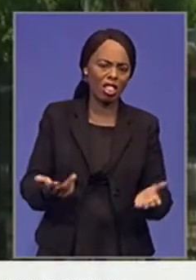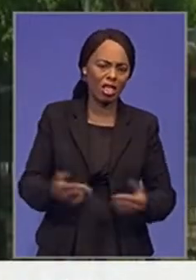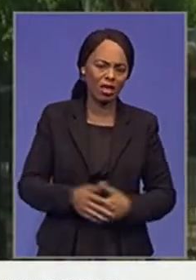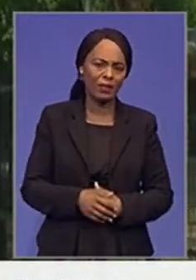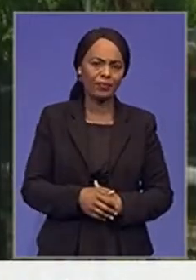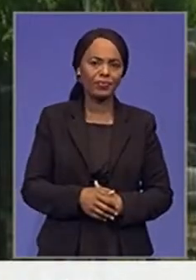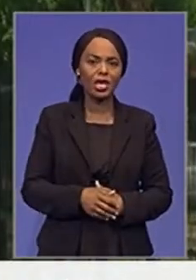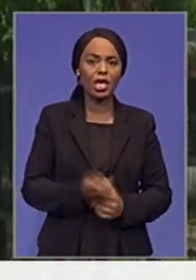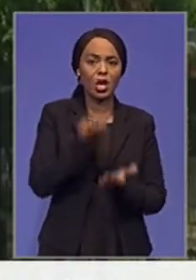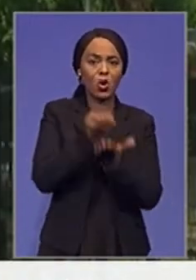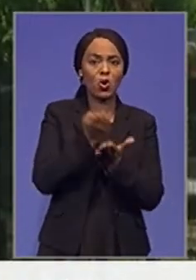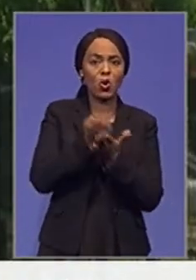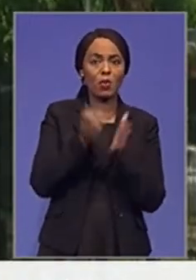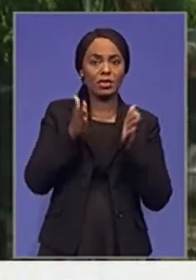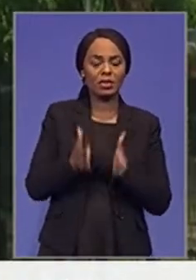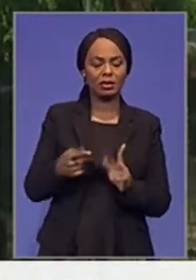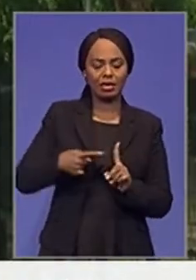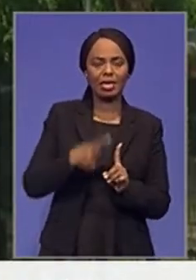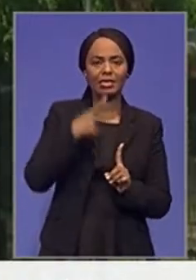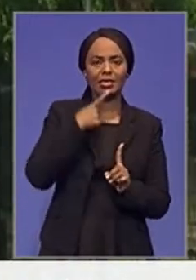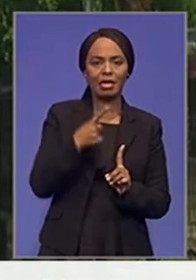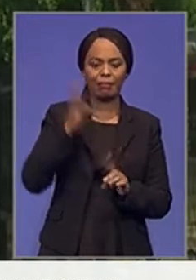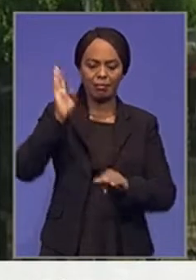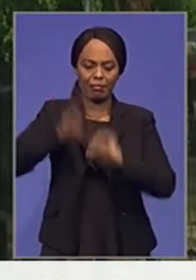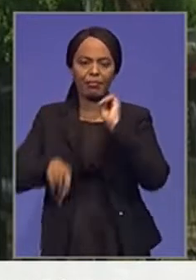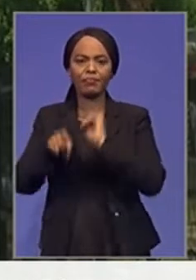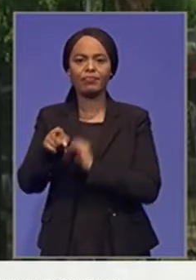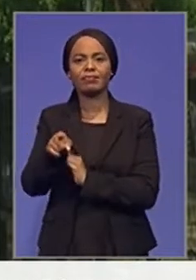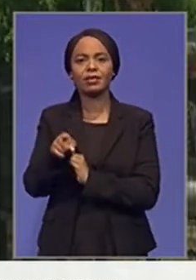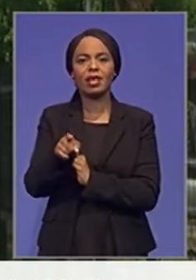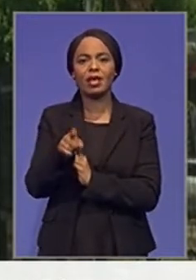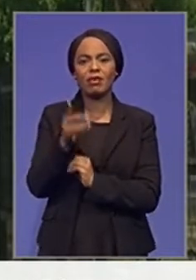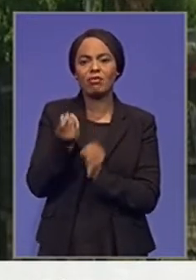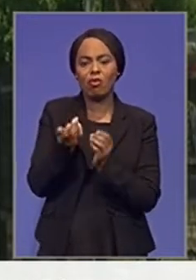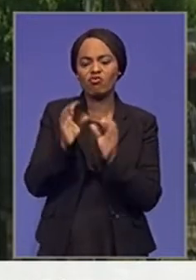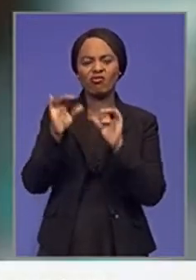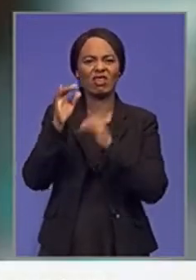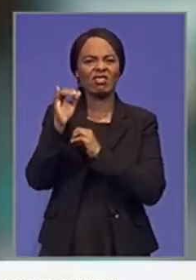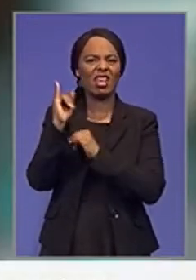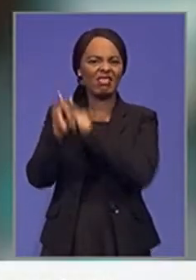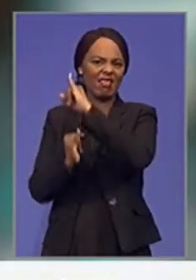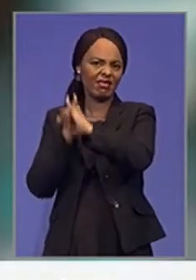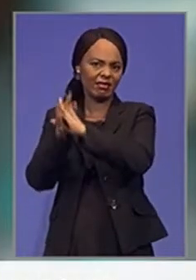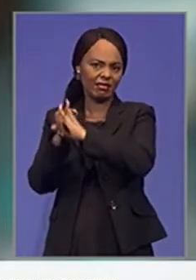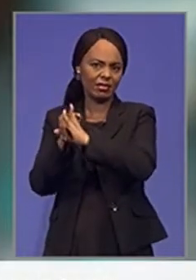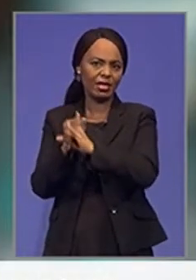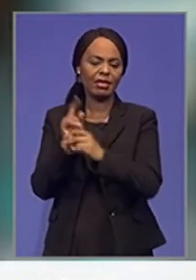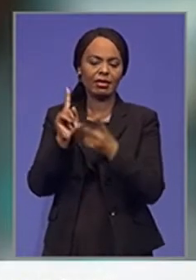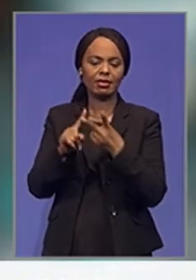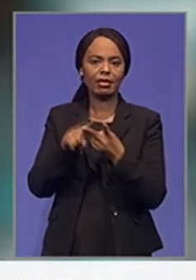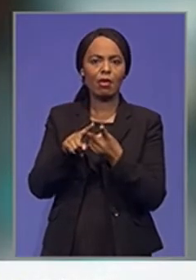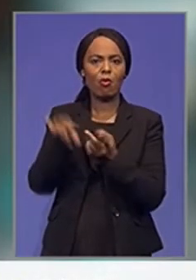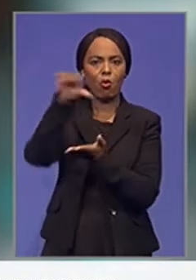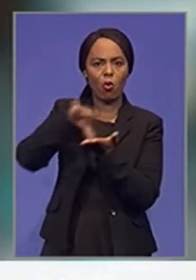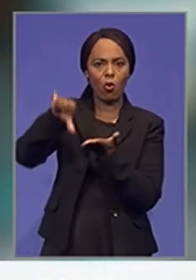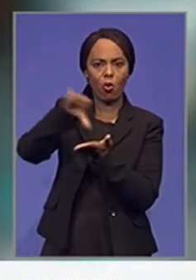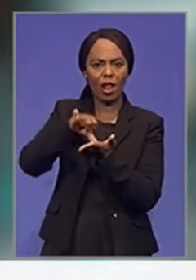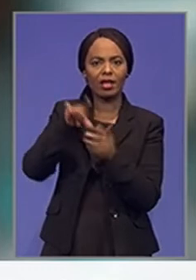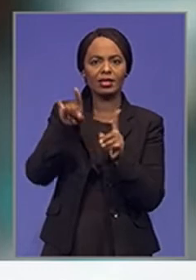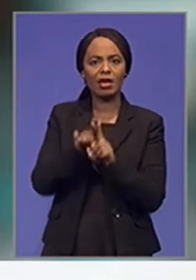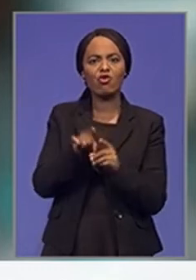selegae a re go tshwanetswe ga pegiwa molato go ditlhwatlhwa tsa boditšhaba le go koafala ga ranta. Puso ga